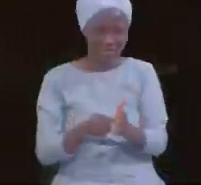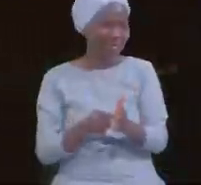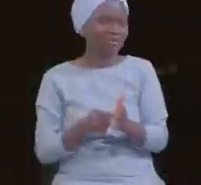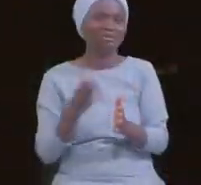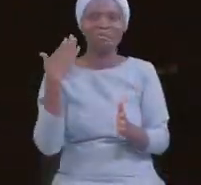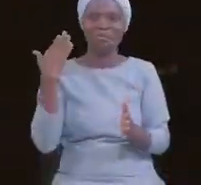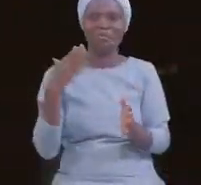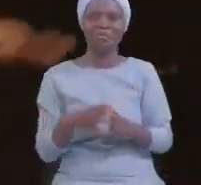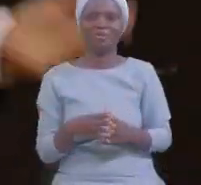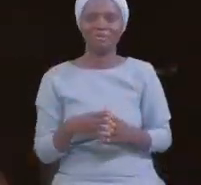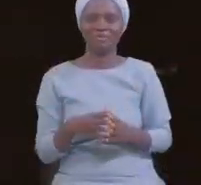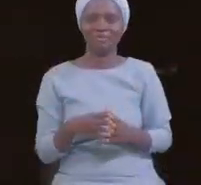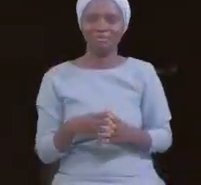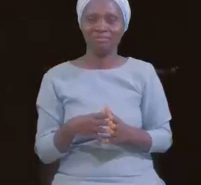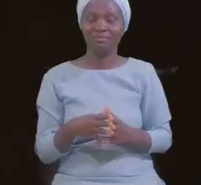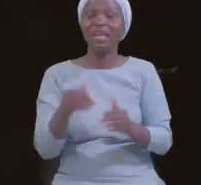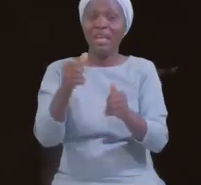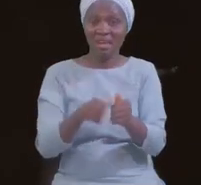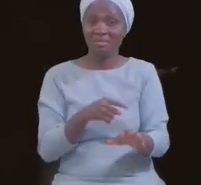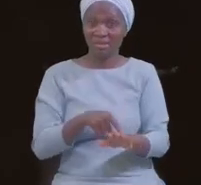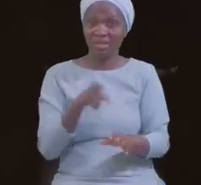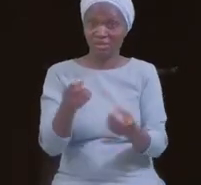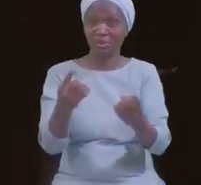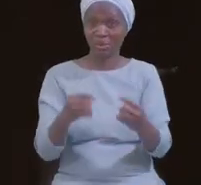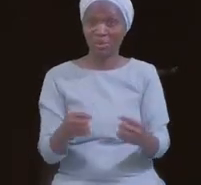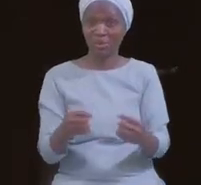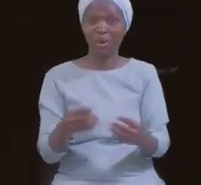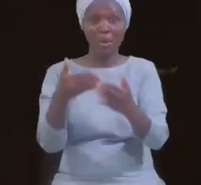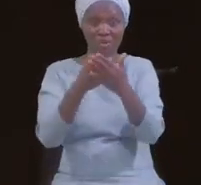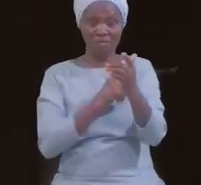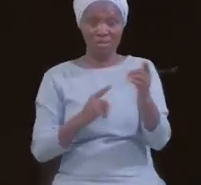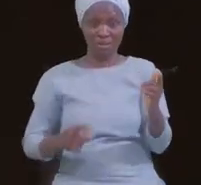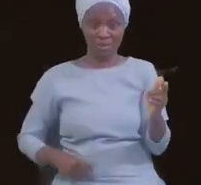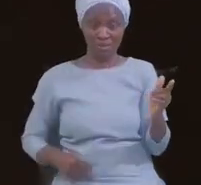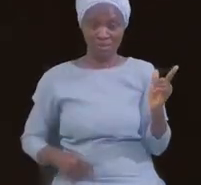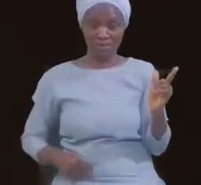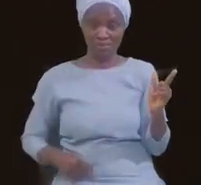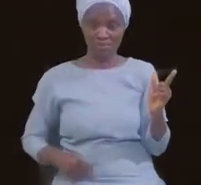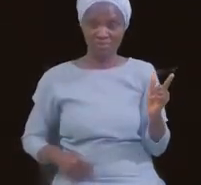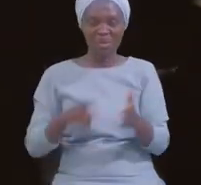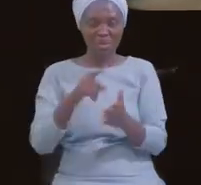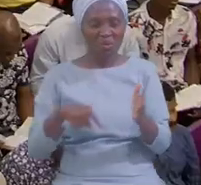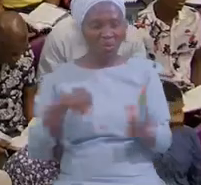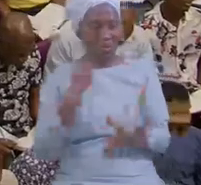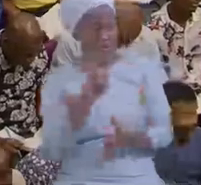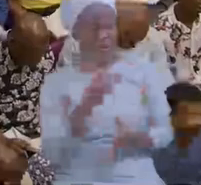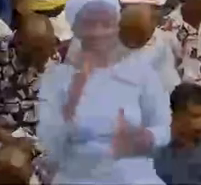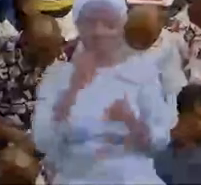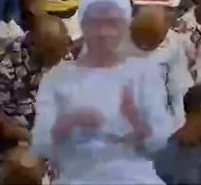Si à tout moment qu'on vient devant le Seigneur, ce que nous voyons, c'est ce que nous voyons